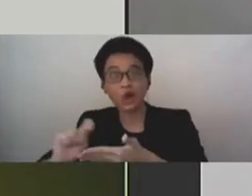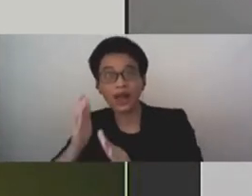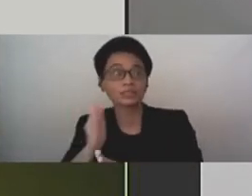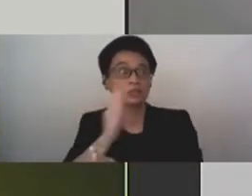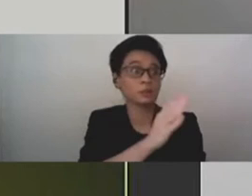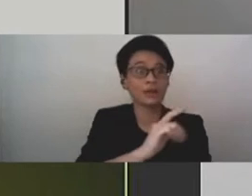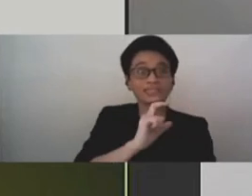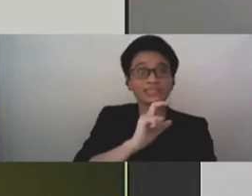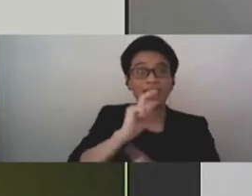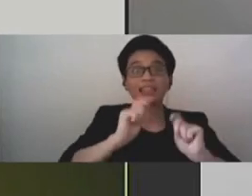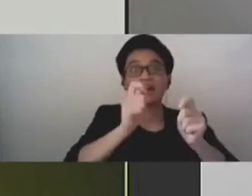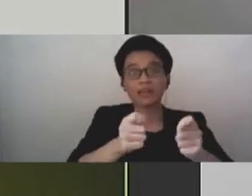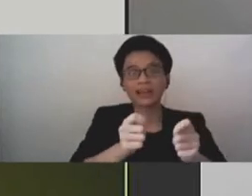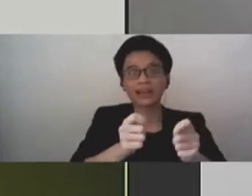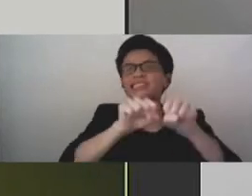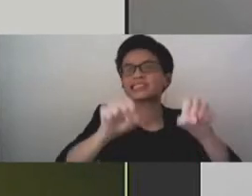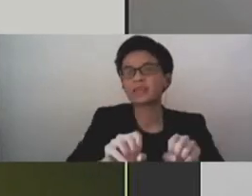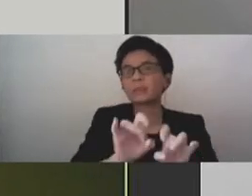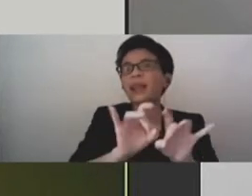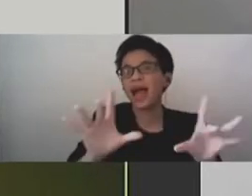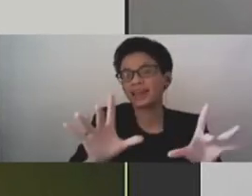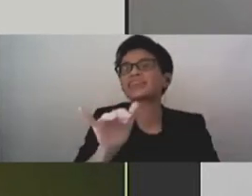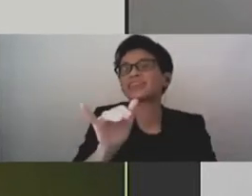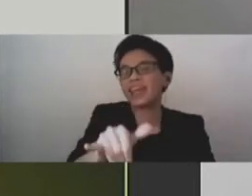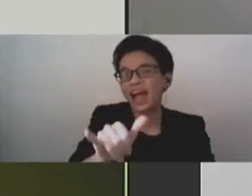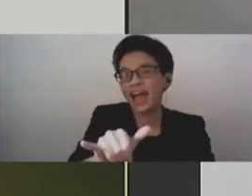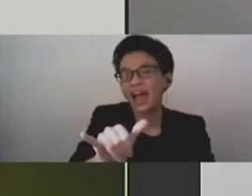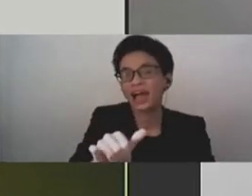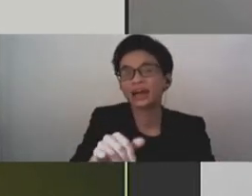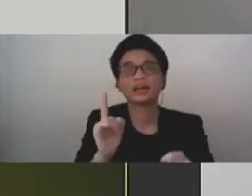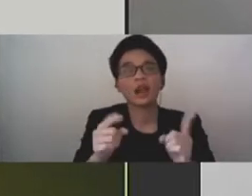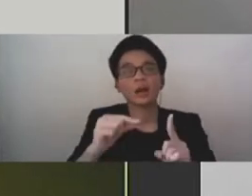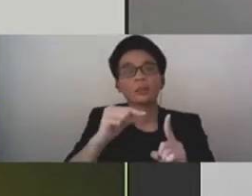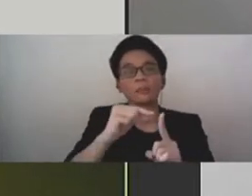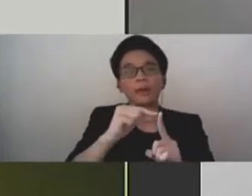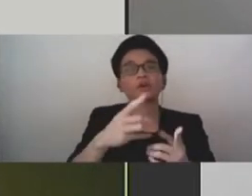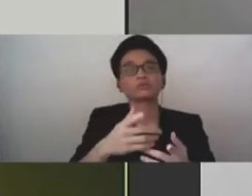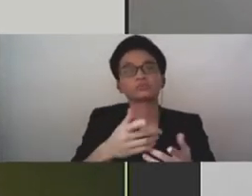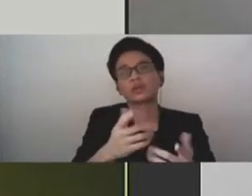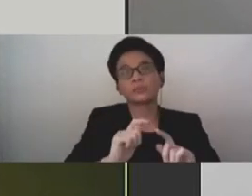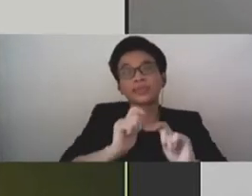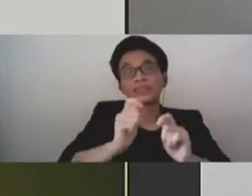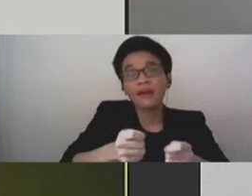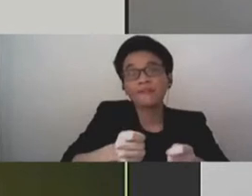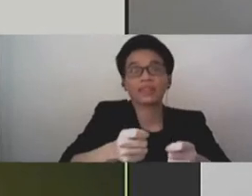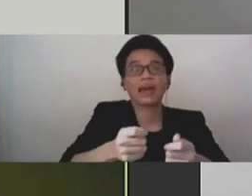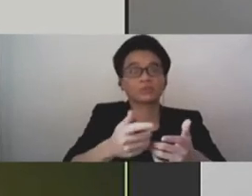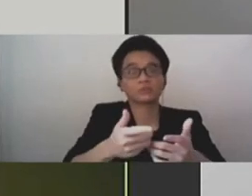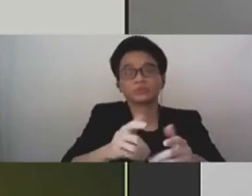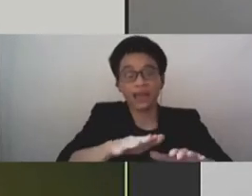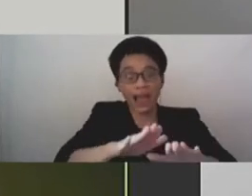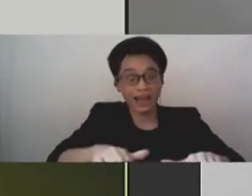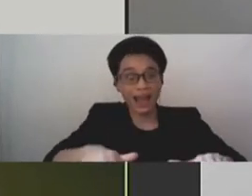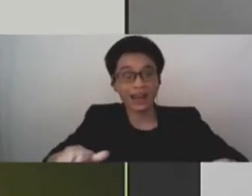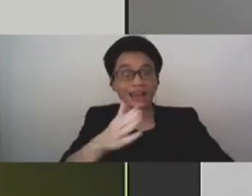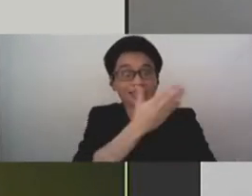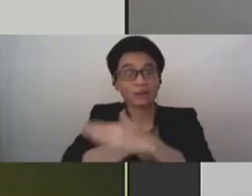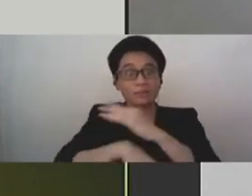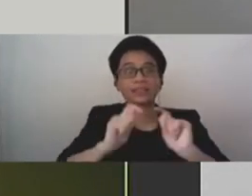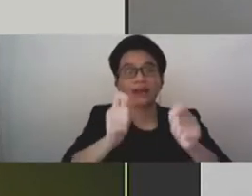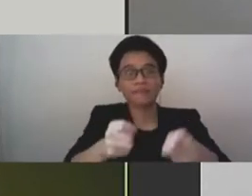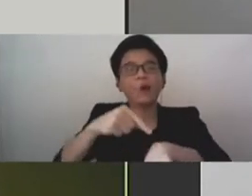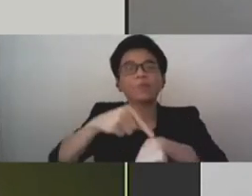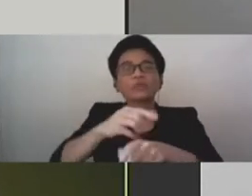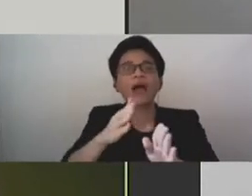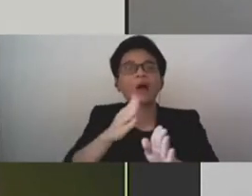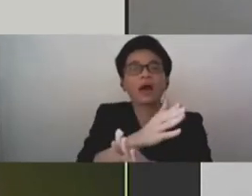pendaftaran murid pada umumnya ya, untuk PPDB anak berkebutuhan khusus itu lebih awal daripada PPDB